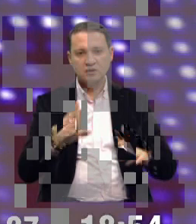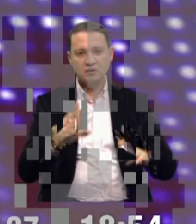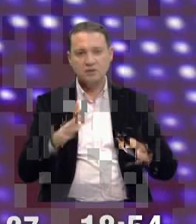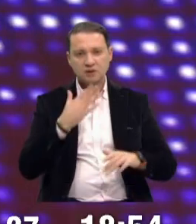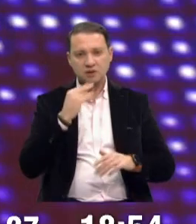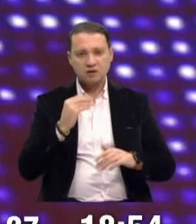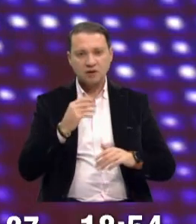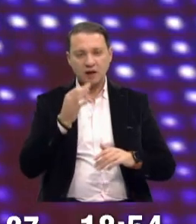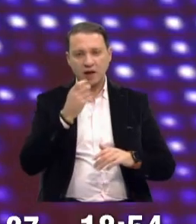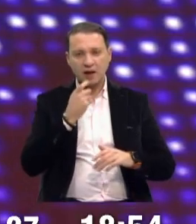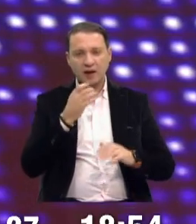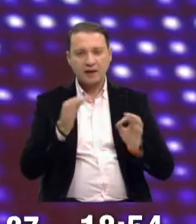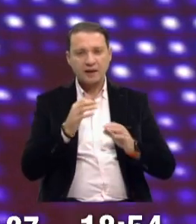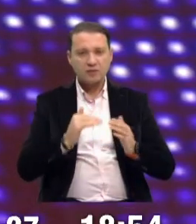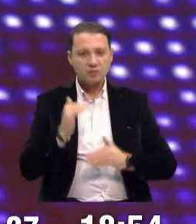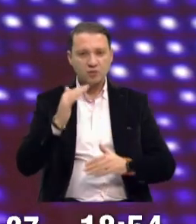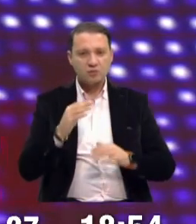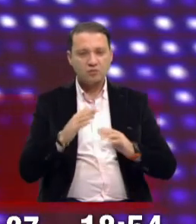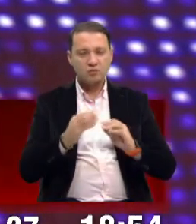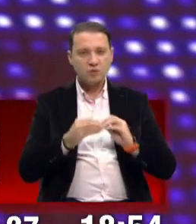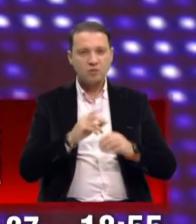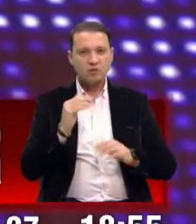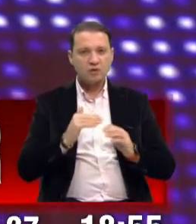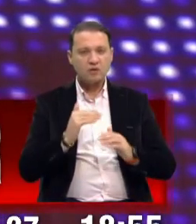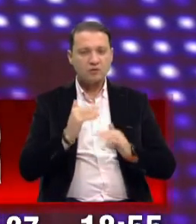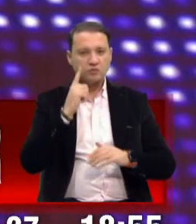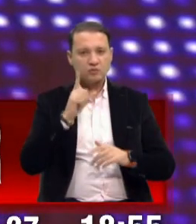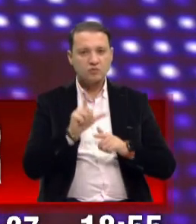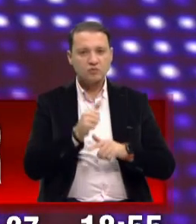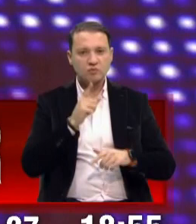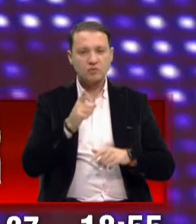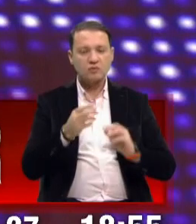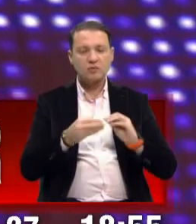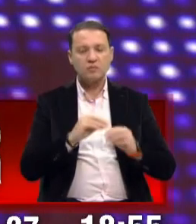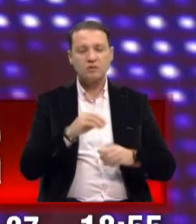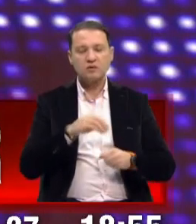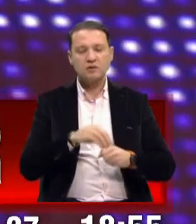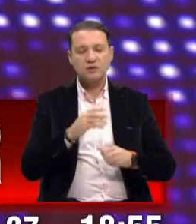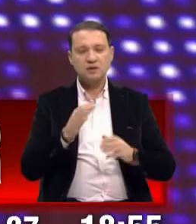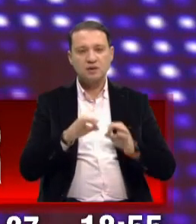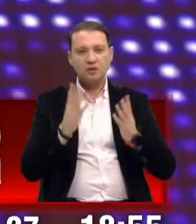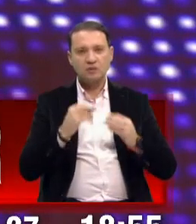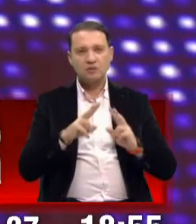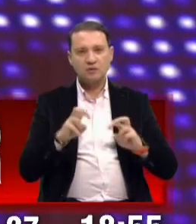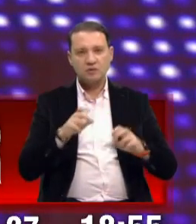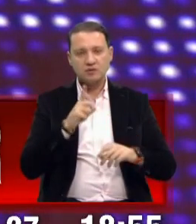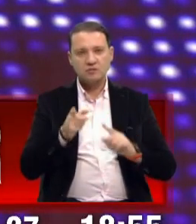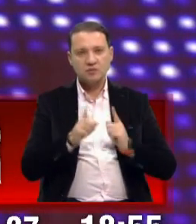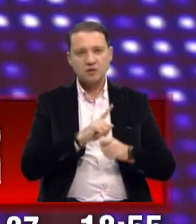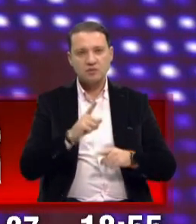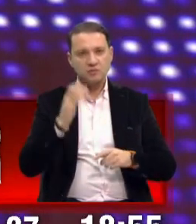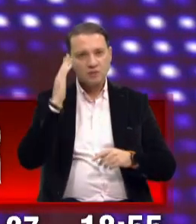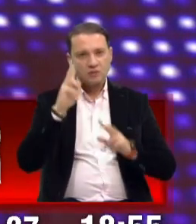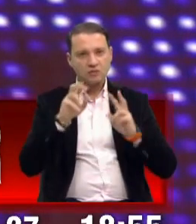çocuklarda erken ergenlik ve büyüme sorunlarında artış yaşanıyor Uzmanlar Bu sorunun altında nelerin olduğunu araştırdı ve çeşitli